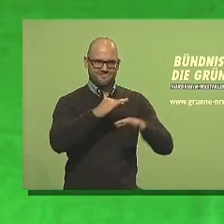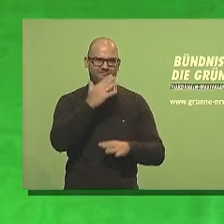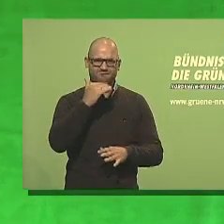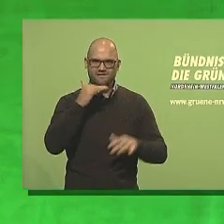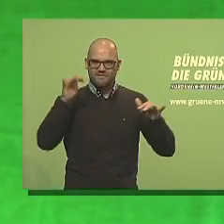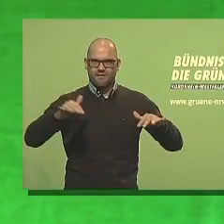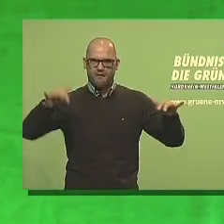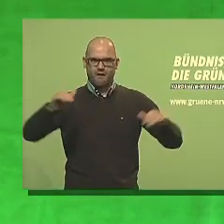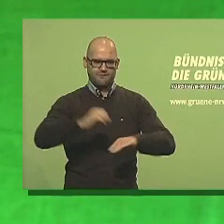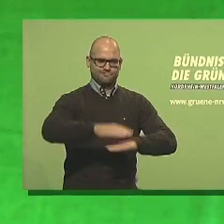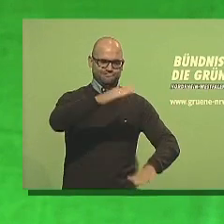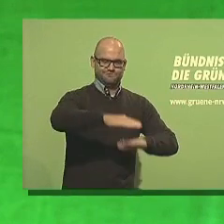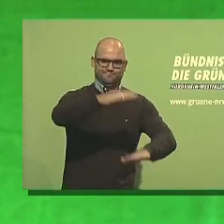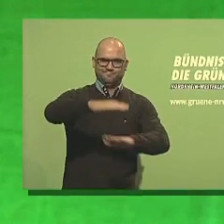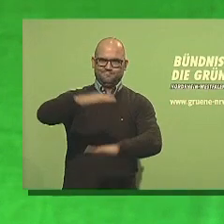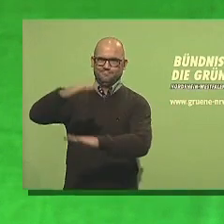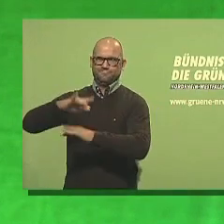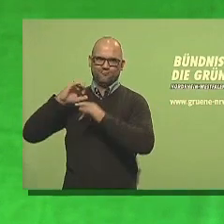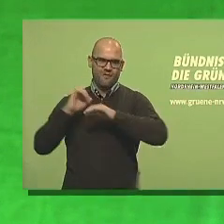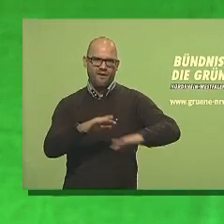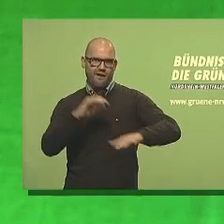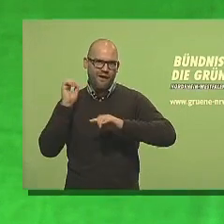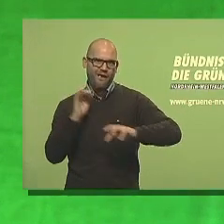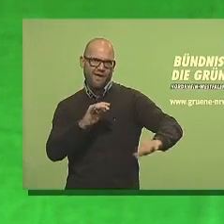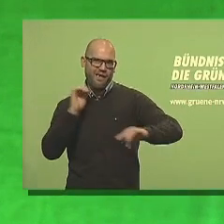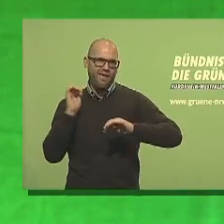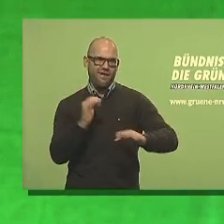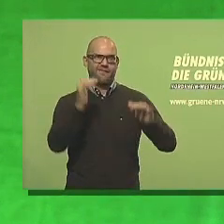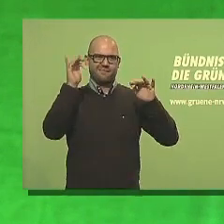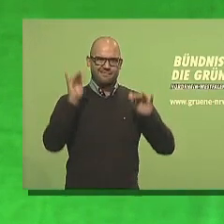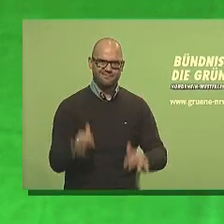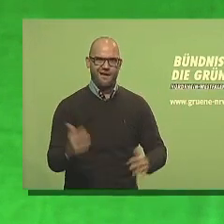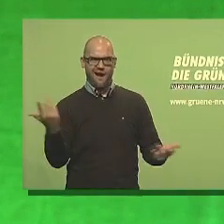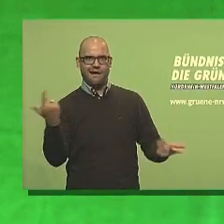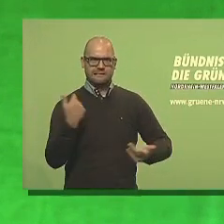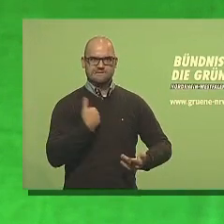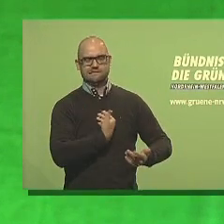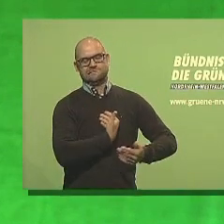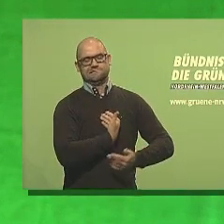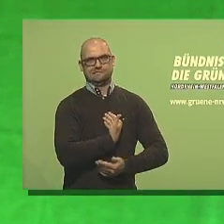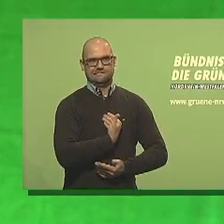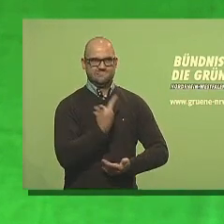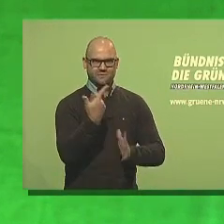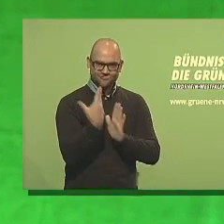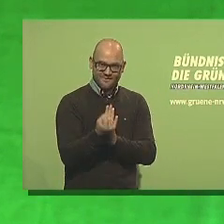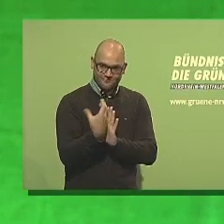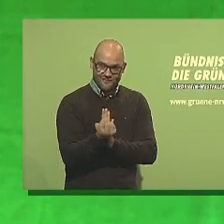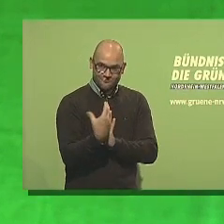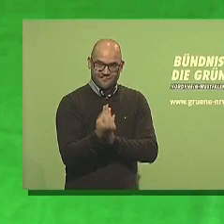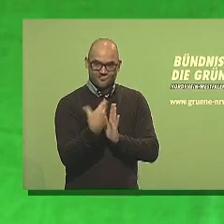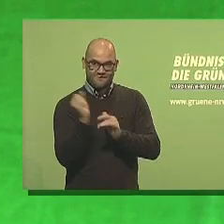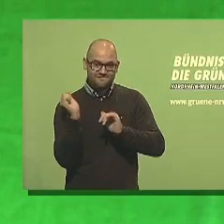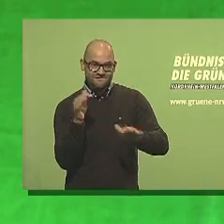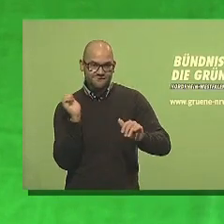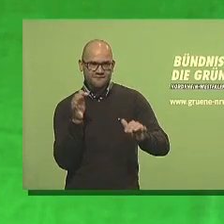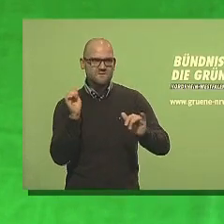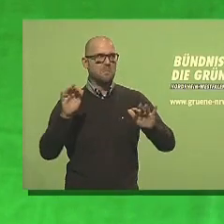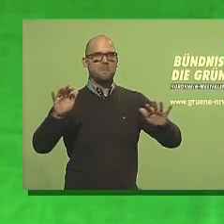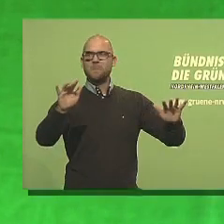Wasser hier in verschiedenen Aggregatzuständen das Tal weißer